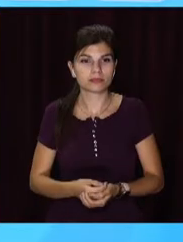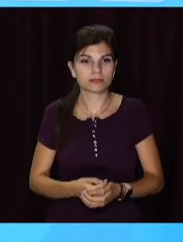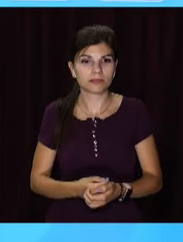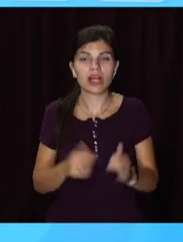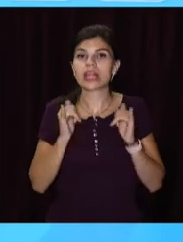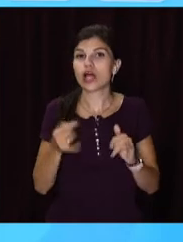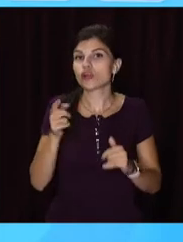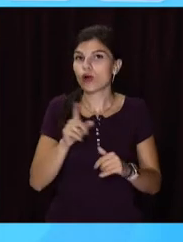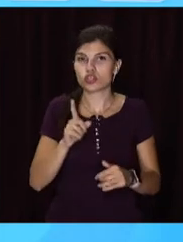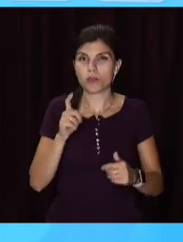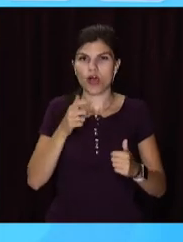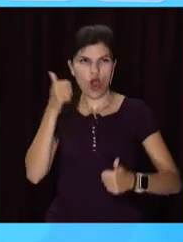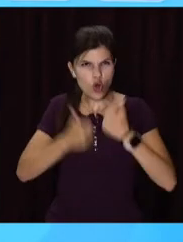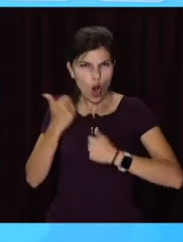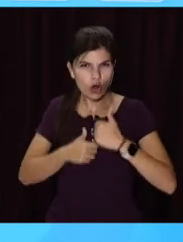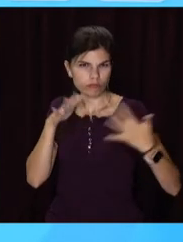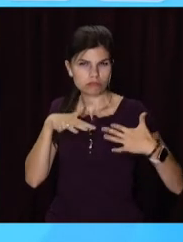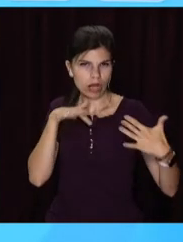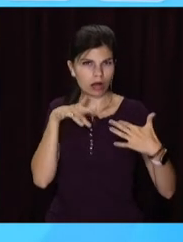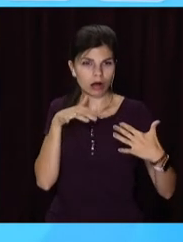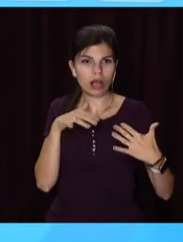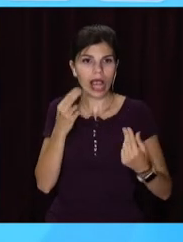Для того, щоб конкурувати і грати з такими